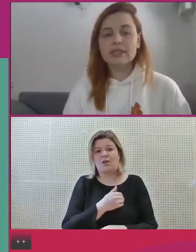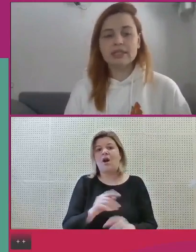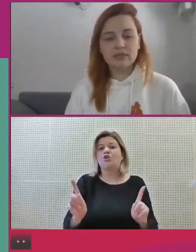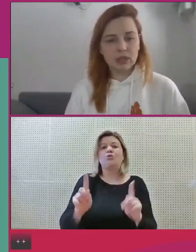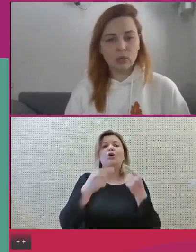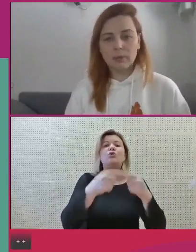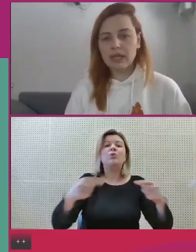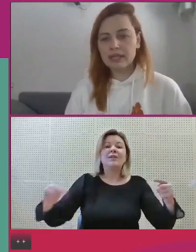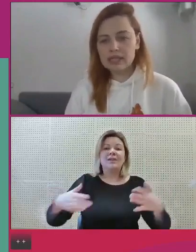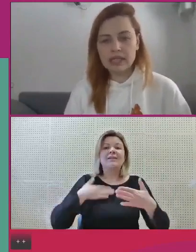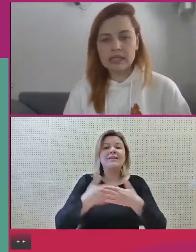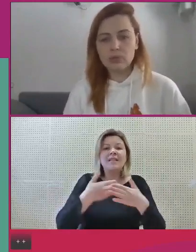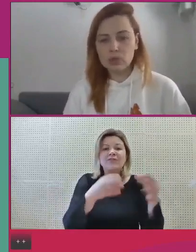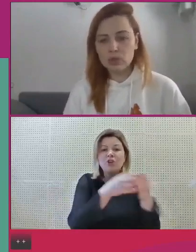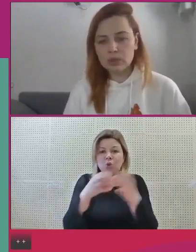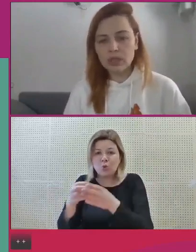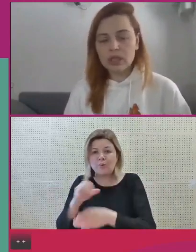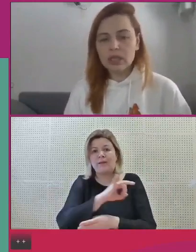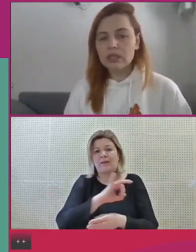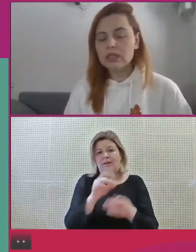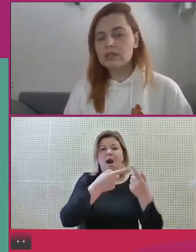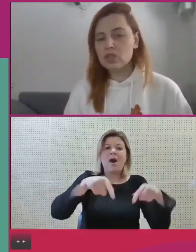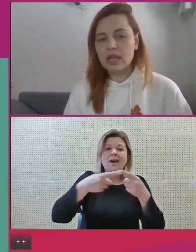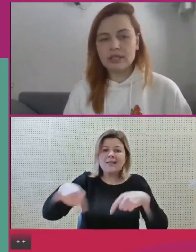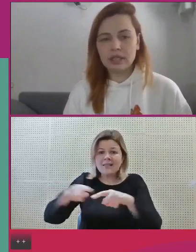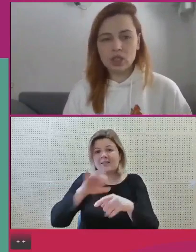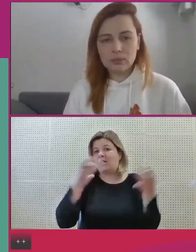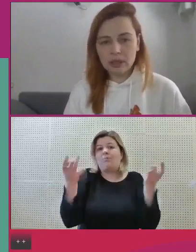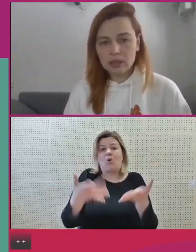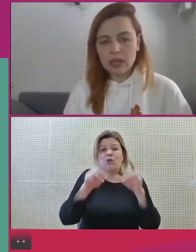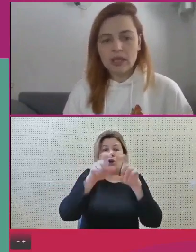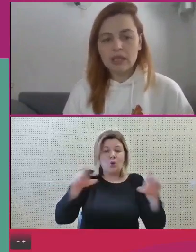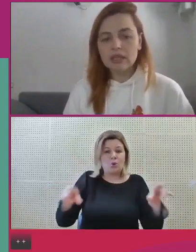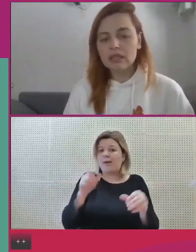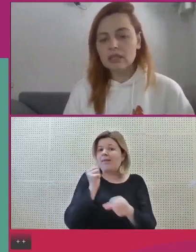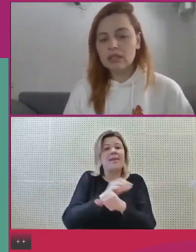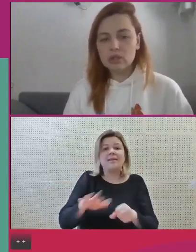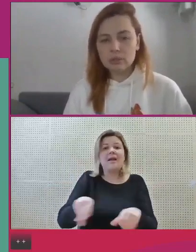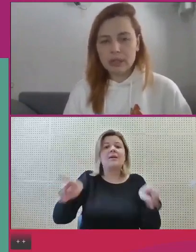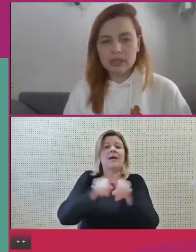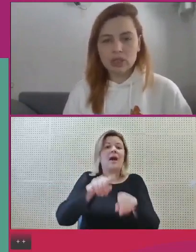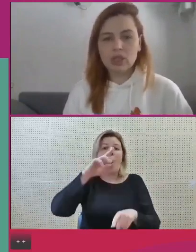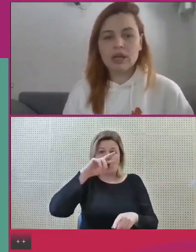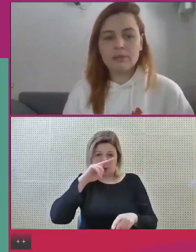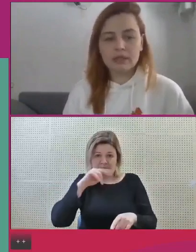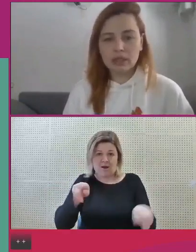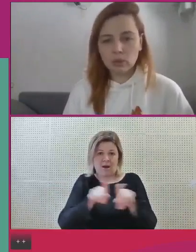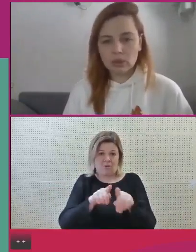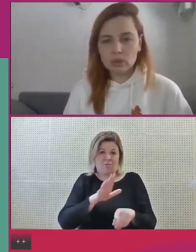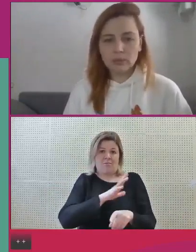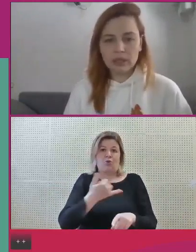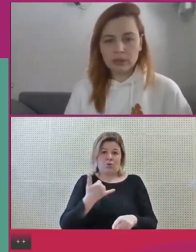другие инициативные группы, организации, просто люди не совершали тех ошибок и не наступали на те же грабли,